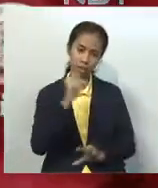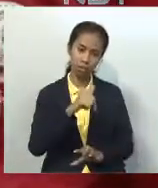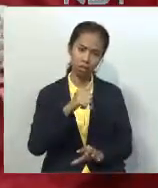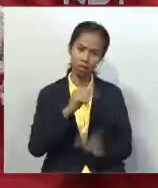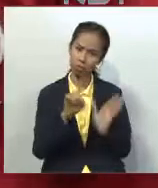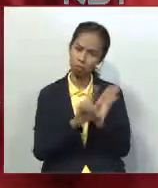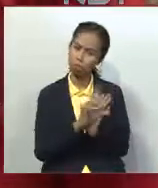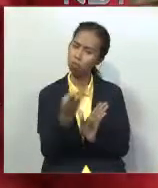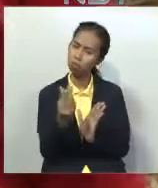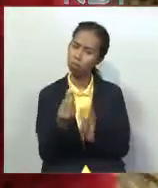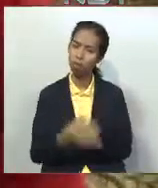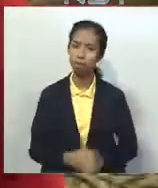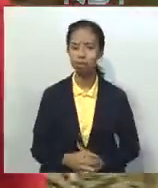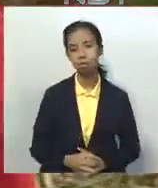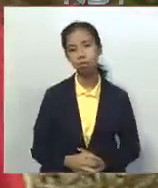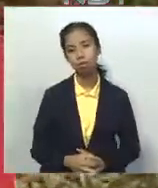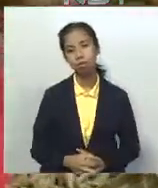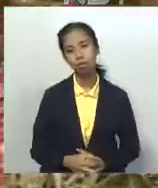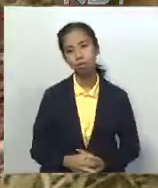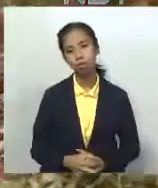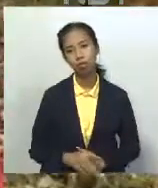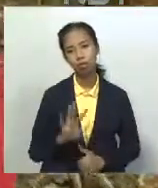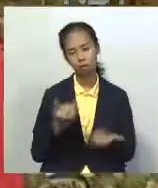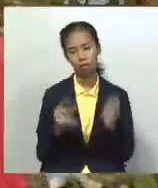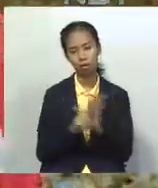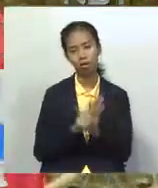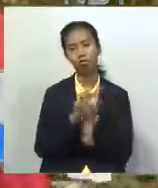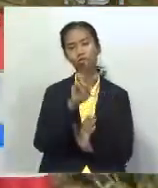แล้วกี่ครั้งคะ พื้นที่ประมาณ2ครั้งครับ